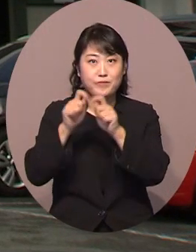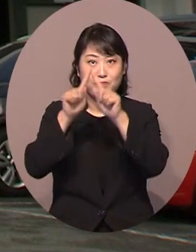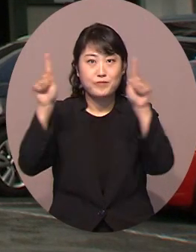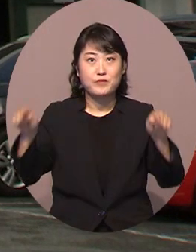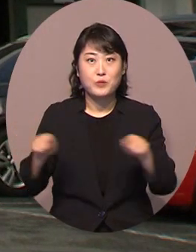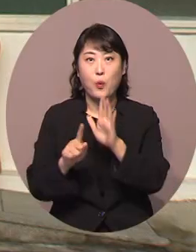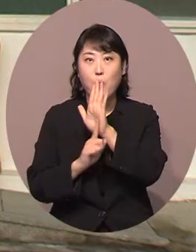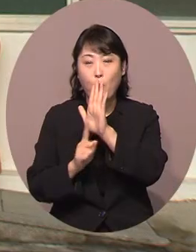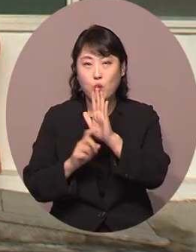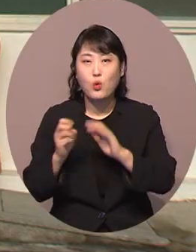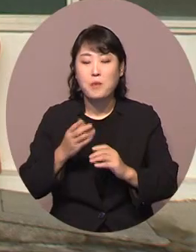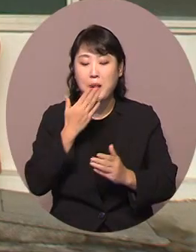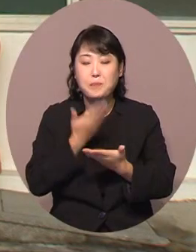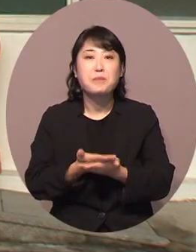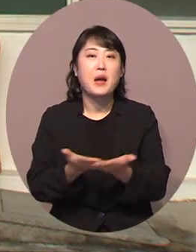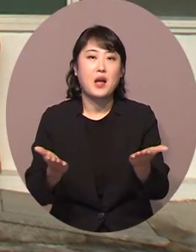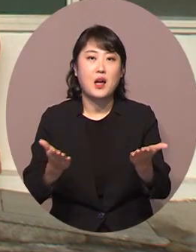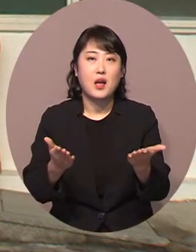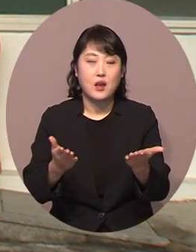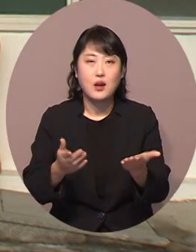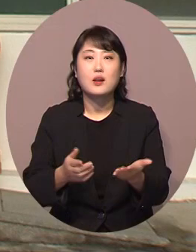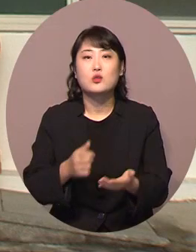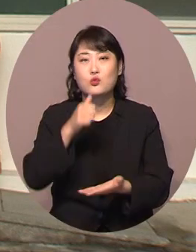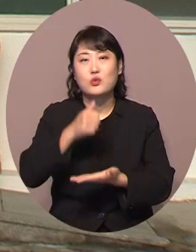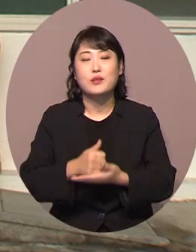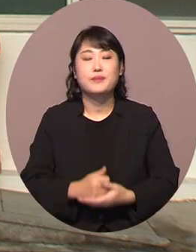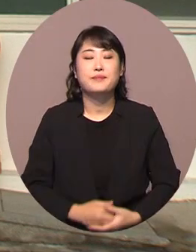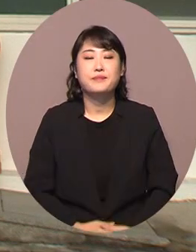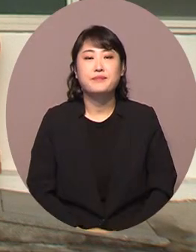하고 음식을 제공한 혐의를 받고 있습니다